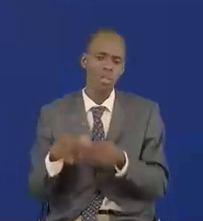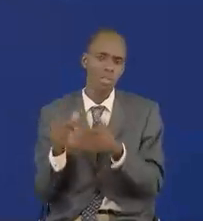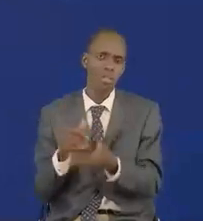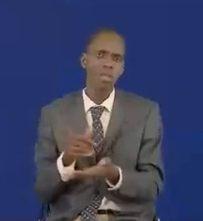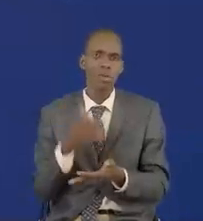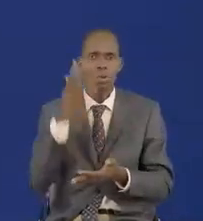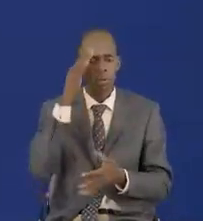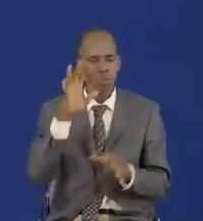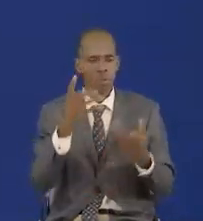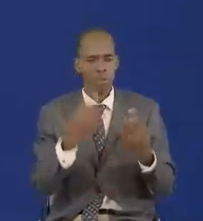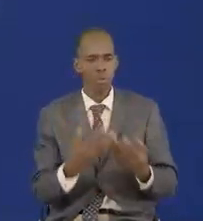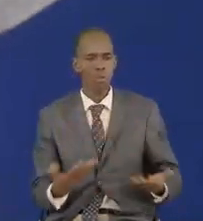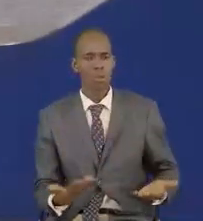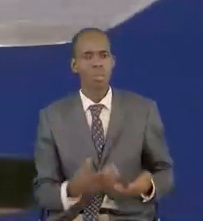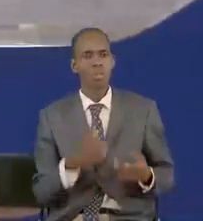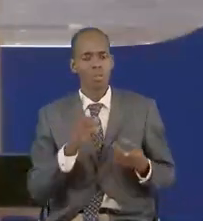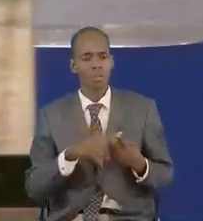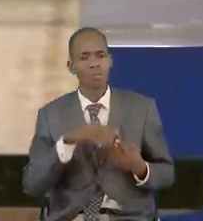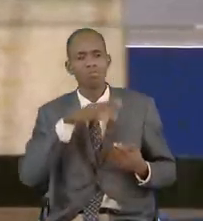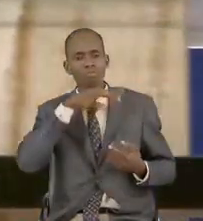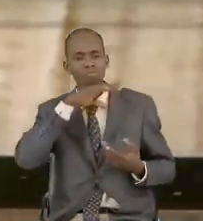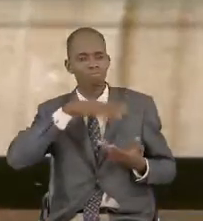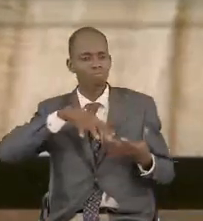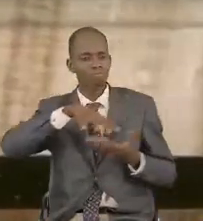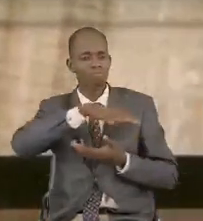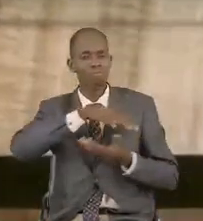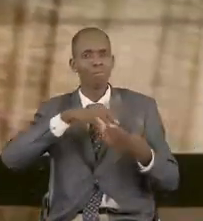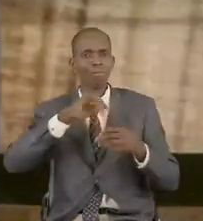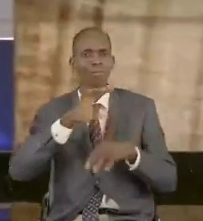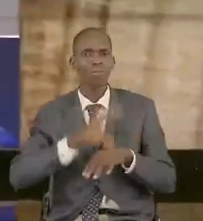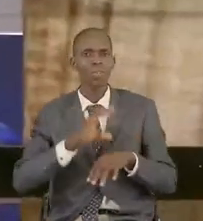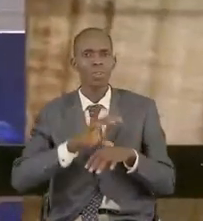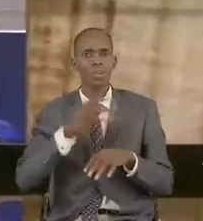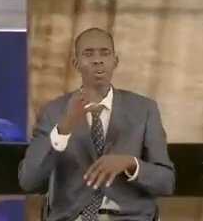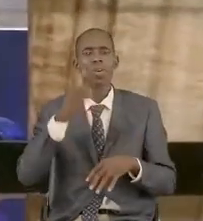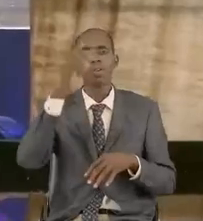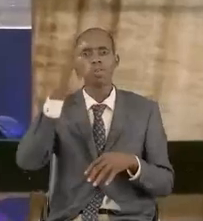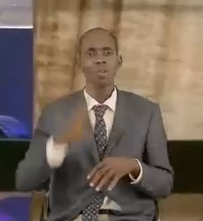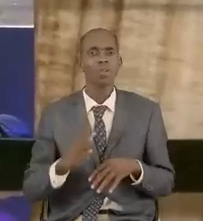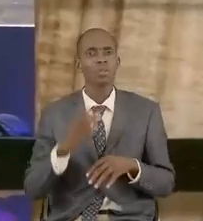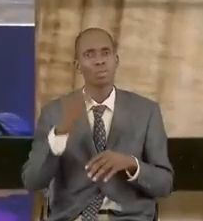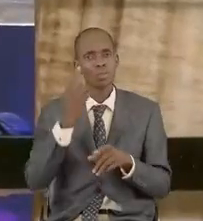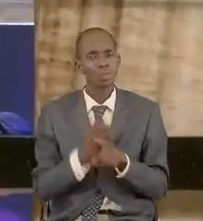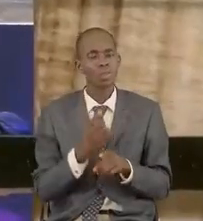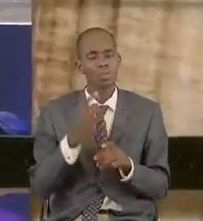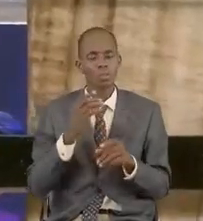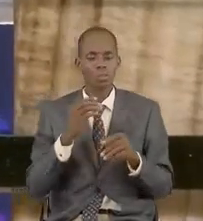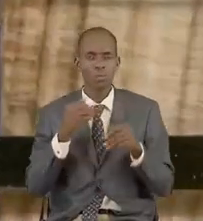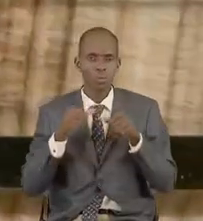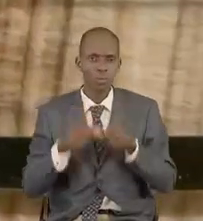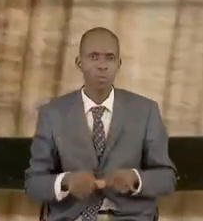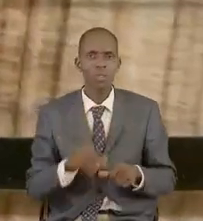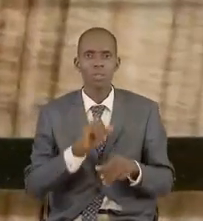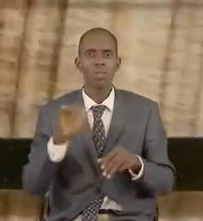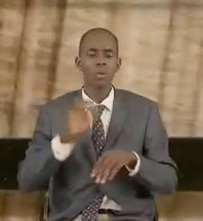ici pour polluer l'Église de Dieu fondé sur la Bible